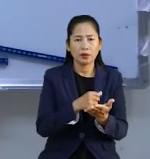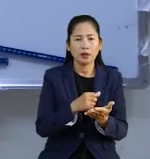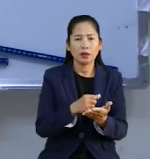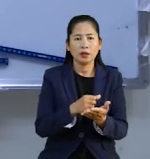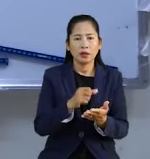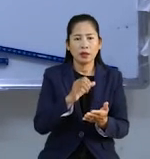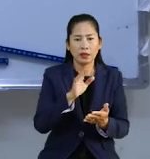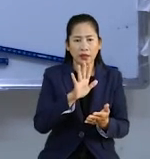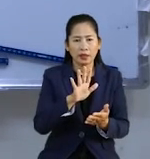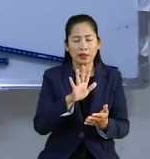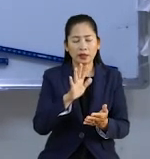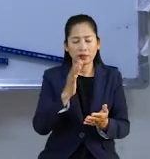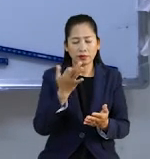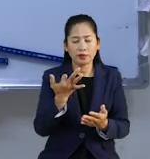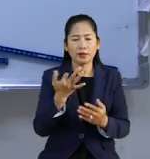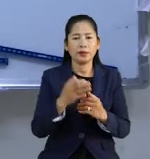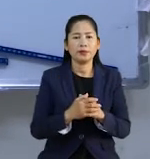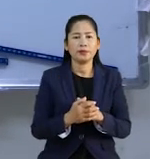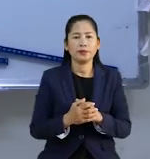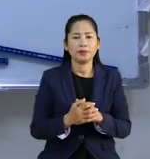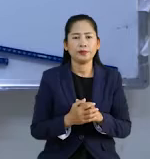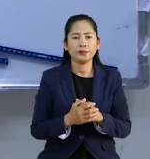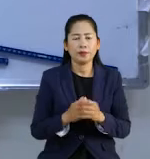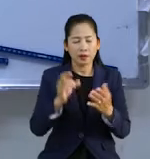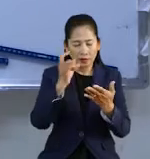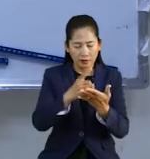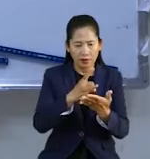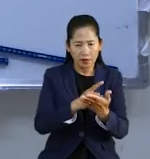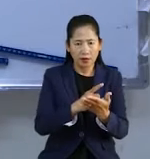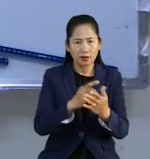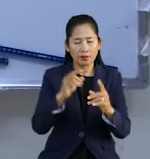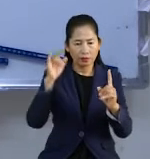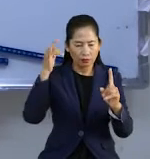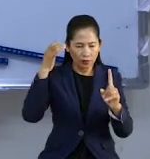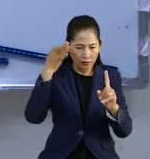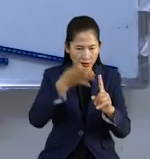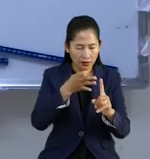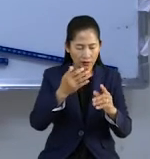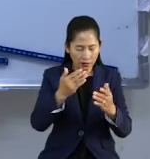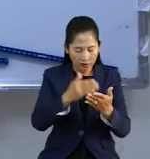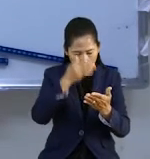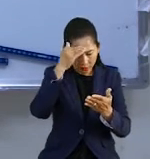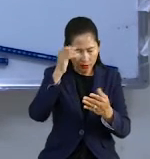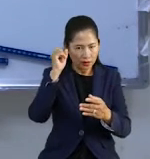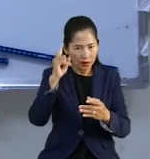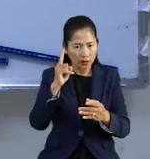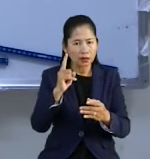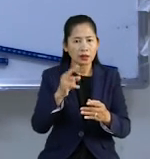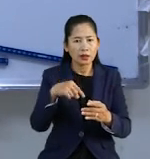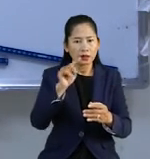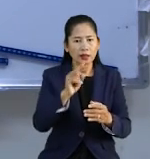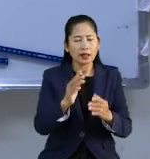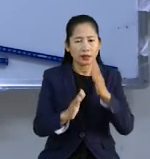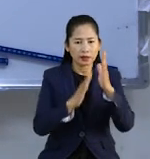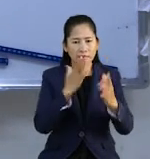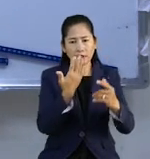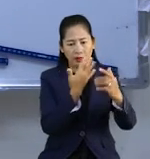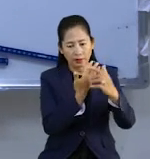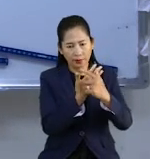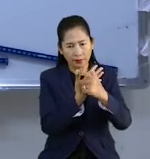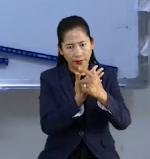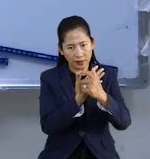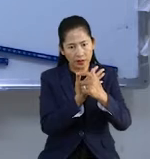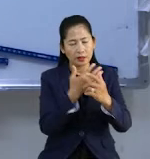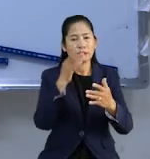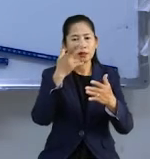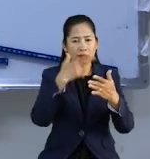งคือตมปัวหาสับปรำใบบาทเมเรียนนี้มีวัตถุบ่มน้องไอซ์สควอลตาสัญญาผัดเลื้อคือเจีย